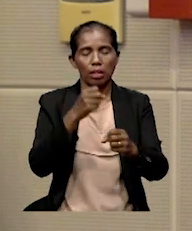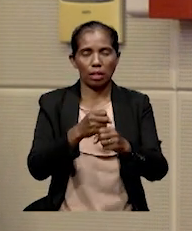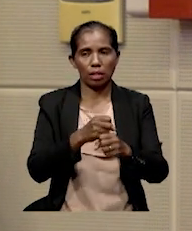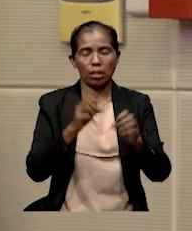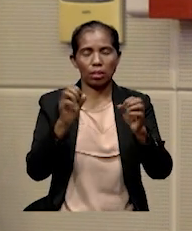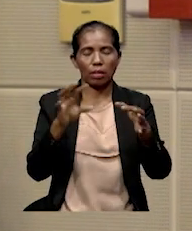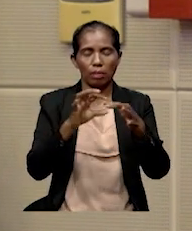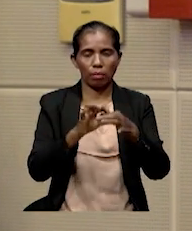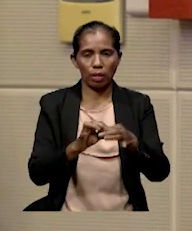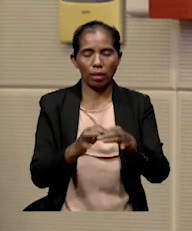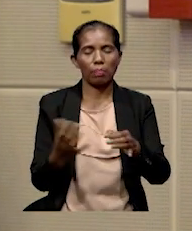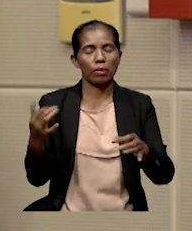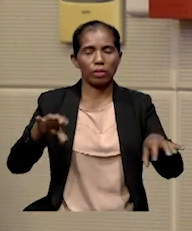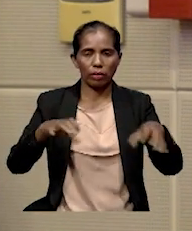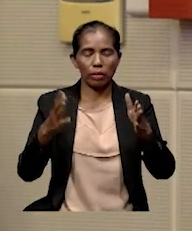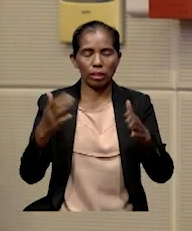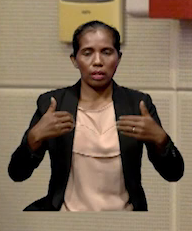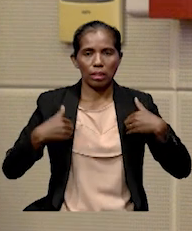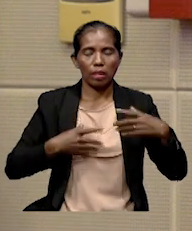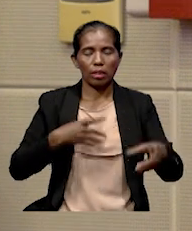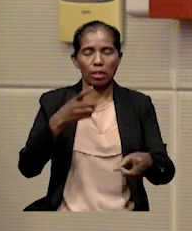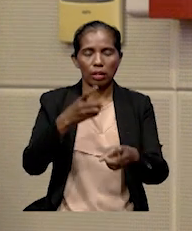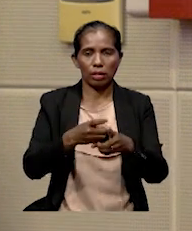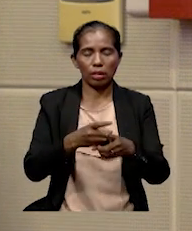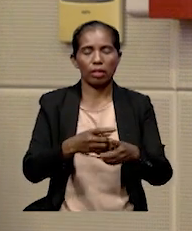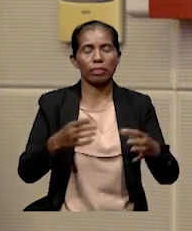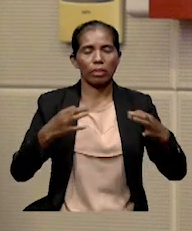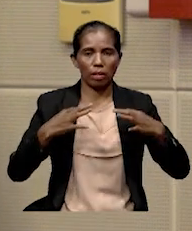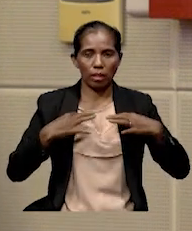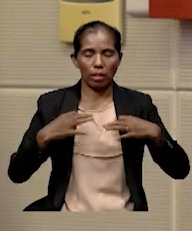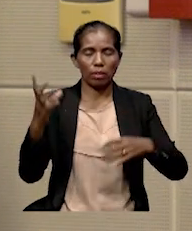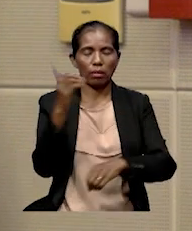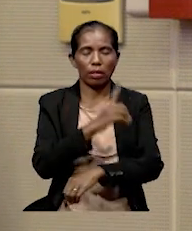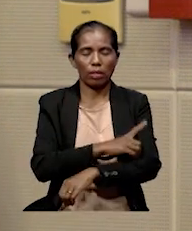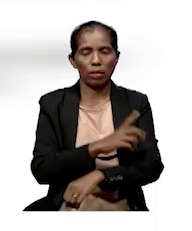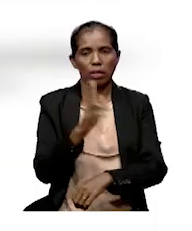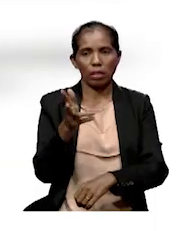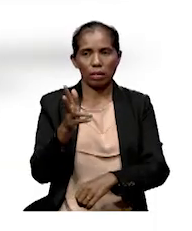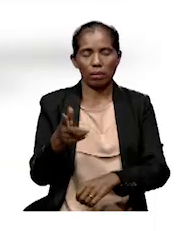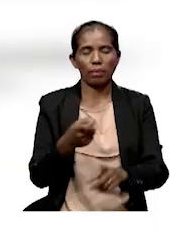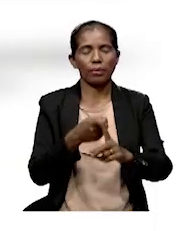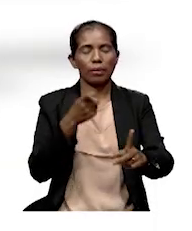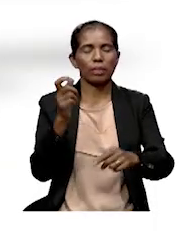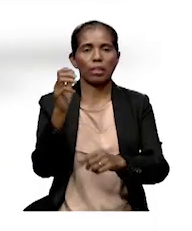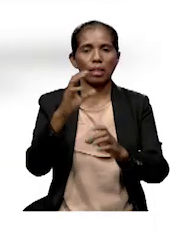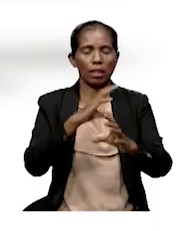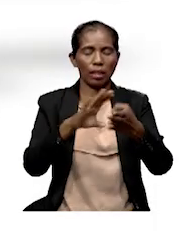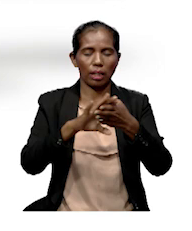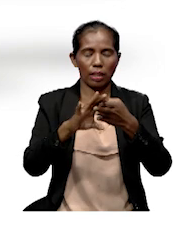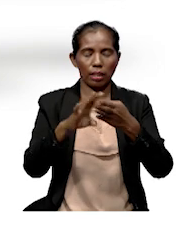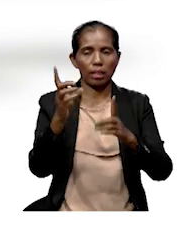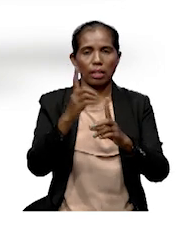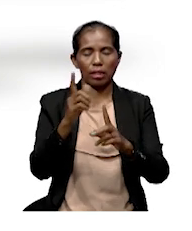membro órgão soberano sira, ia direito ba periodo ferias loron tolu nulu. Liu husi carta ho loron tolu nulu fulan